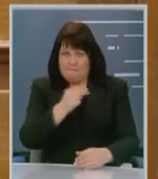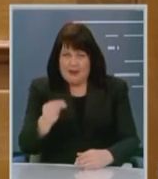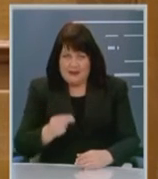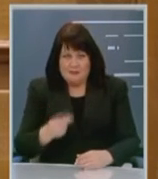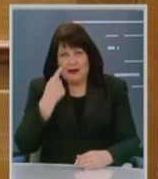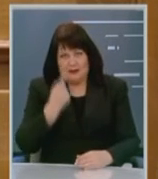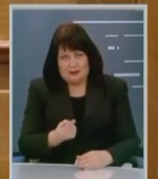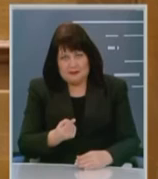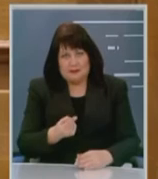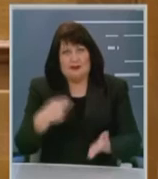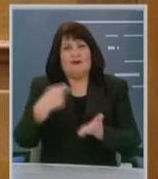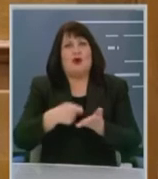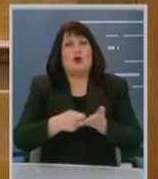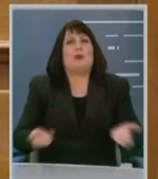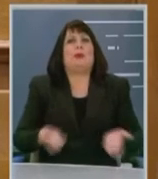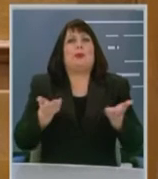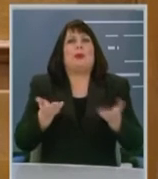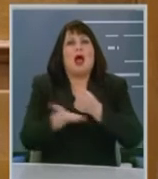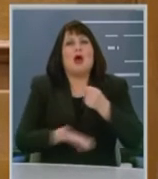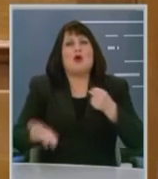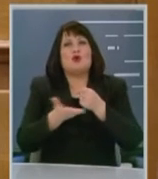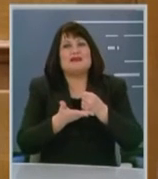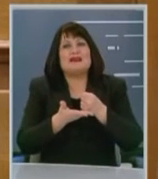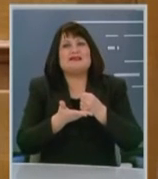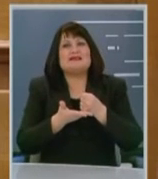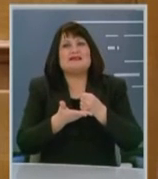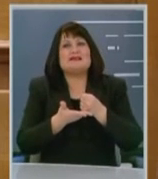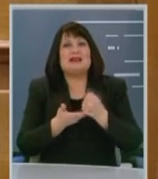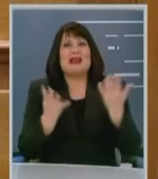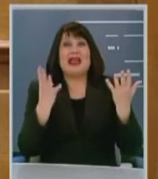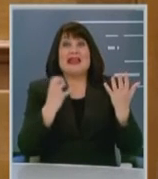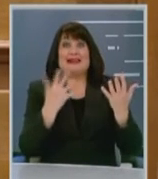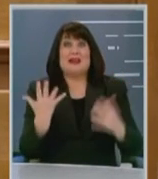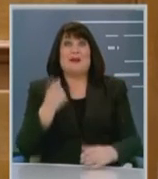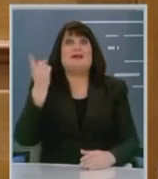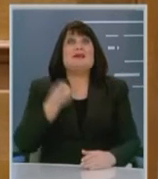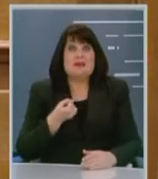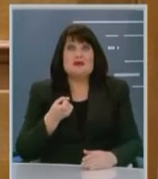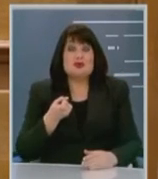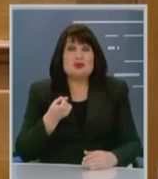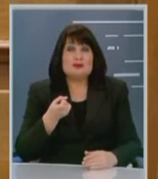φορολογική ελάφρυνση των αγροτών είναι για το 95%